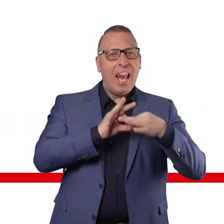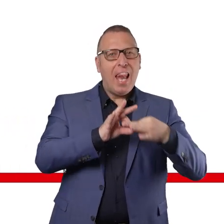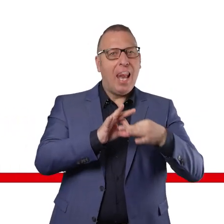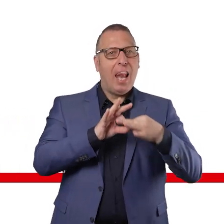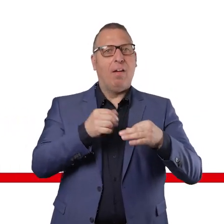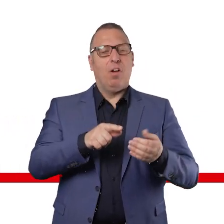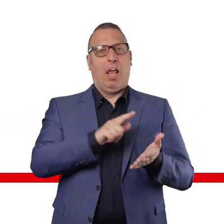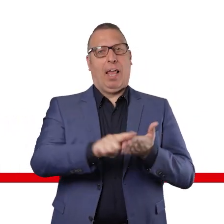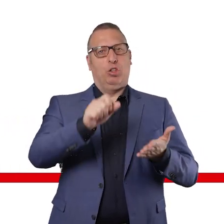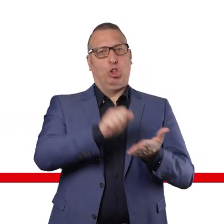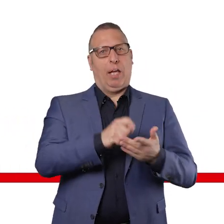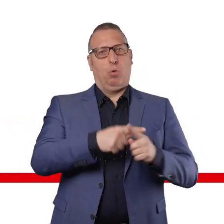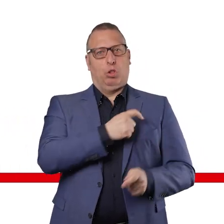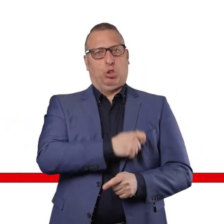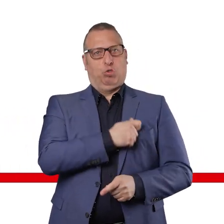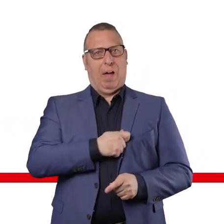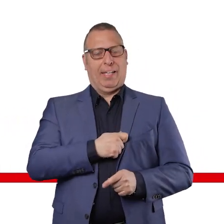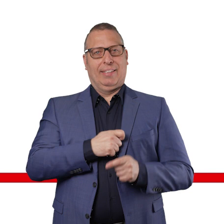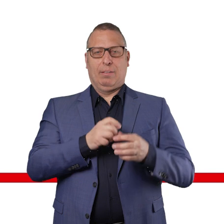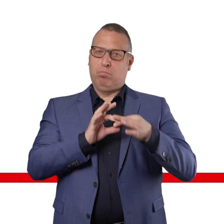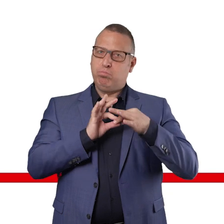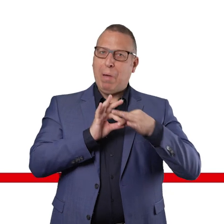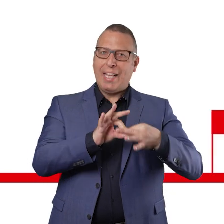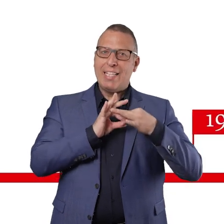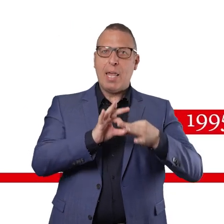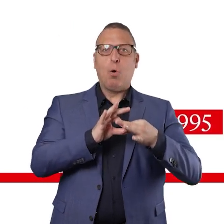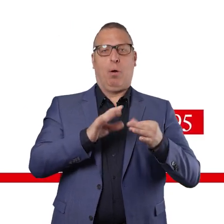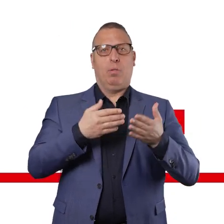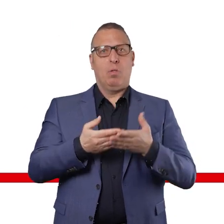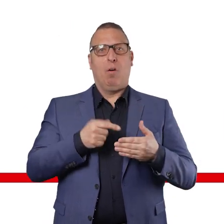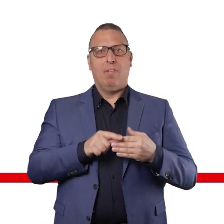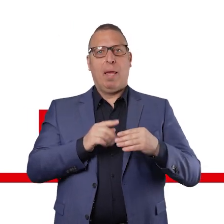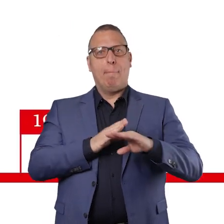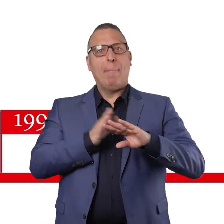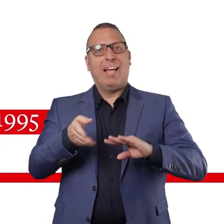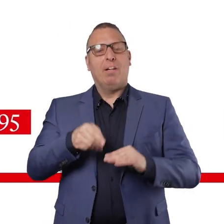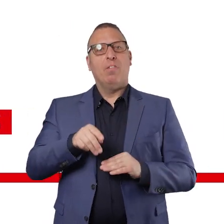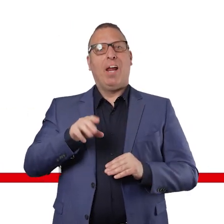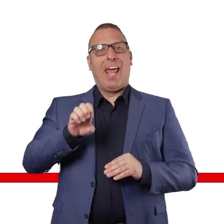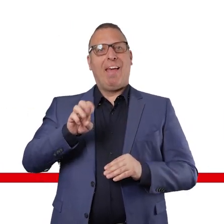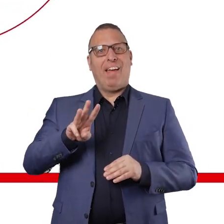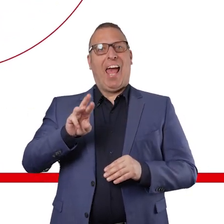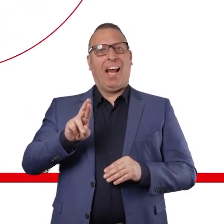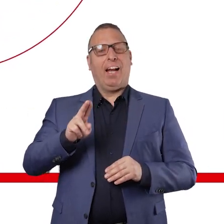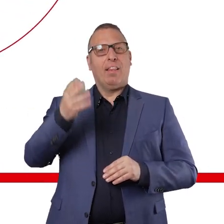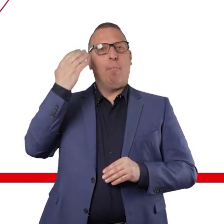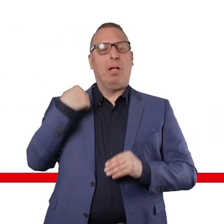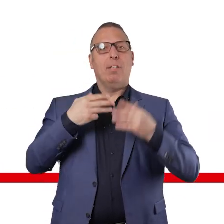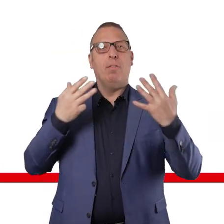Beziehungen zwischen Liechtenstein und der Schweiz. An dieser engen Beziehung konnte auch der Beitritt Liechtensteins zum